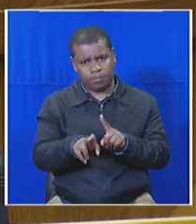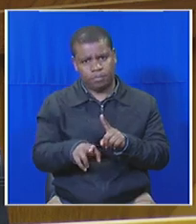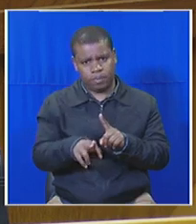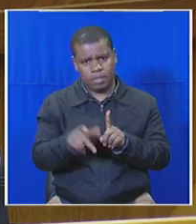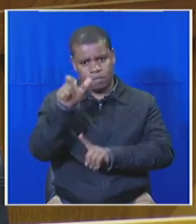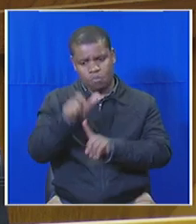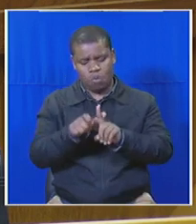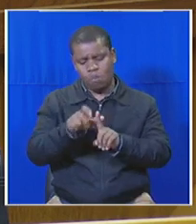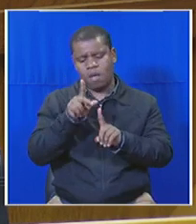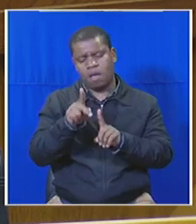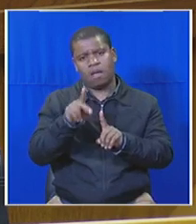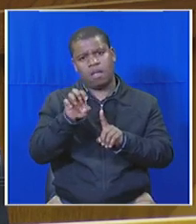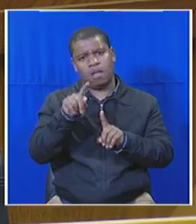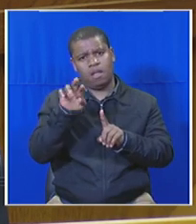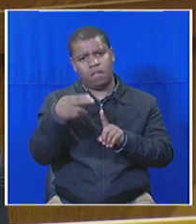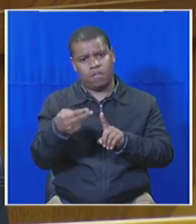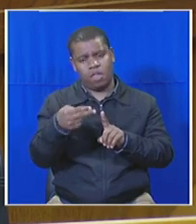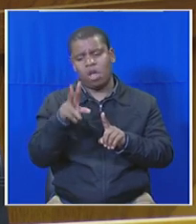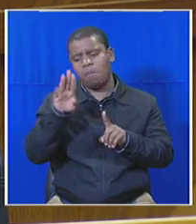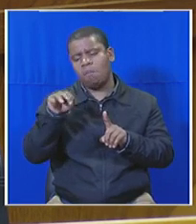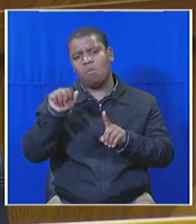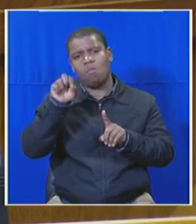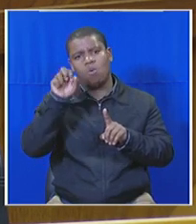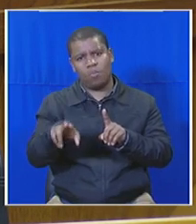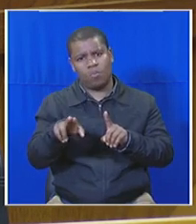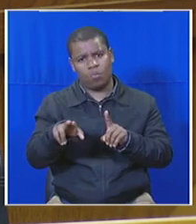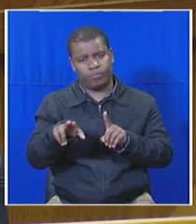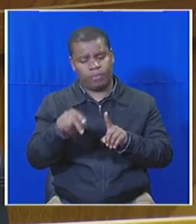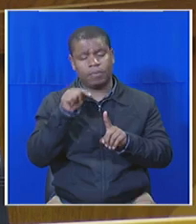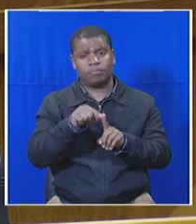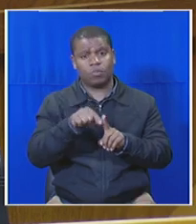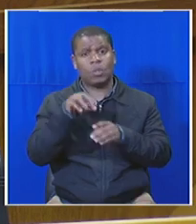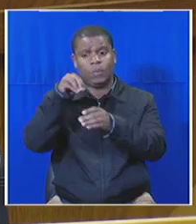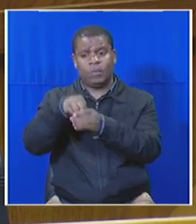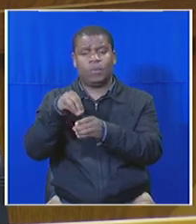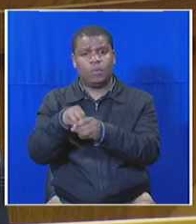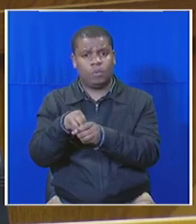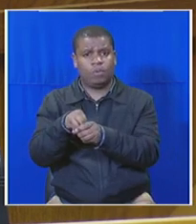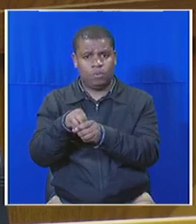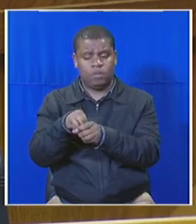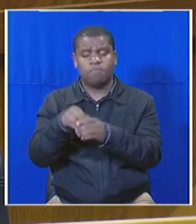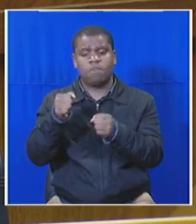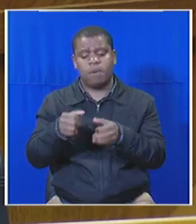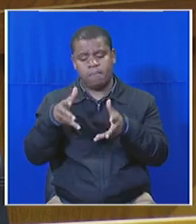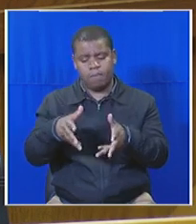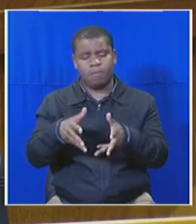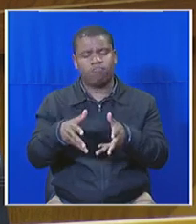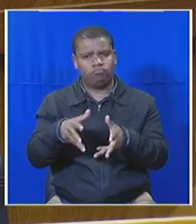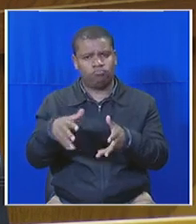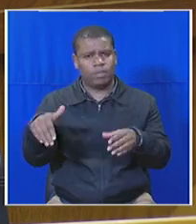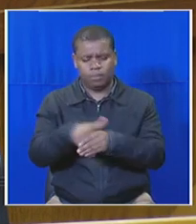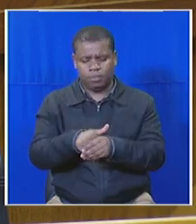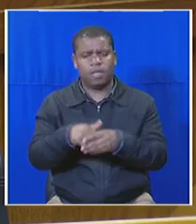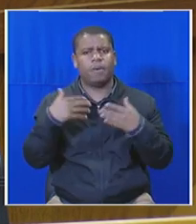Mubu, loyi a veke xirho xa yindlu leyi xa matikhomelo